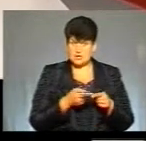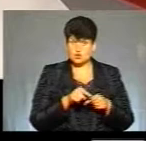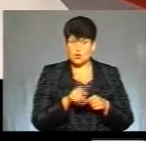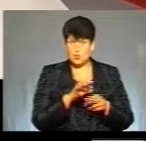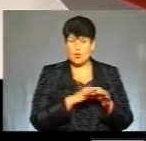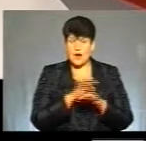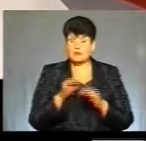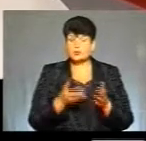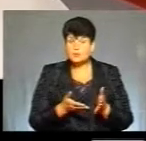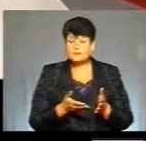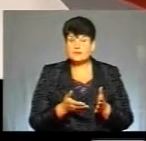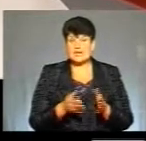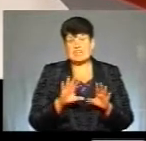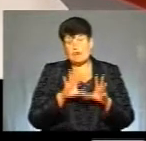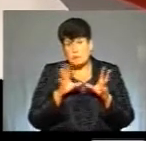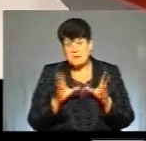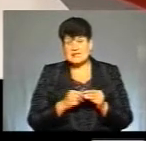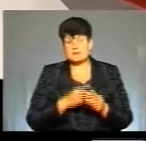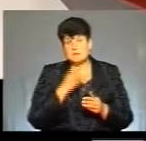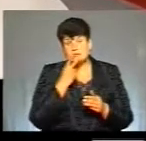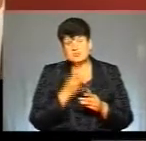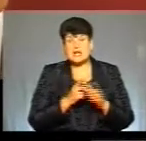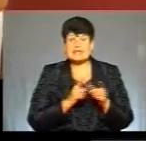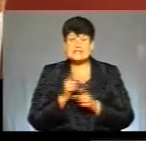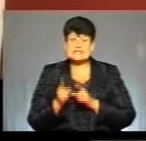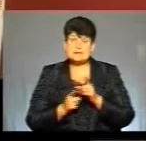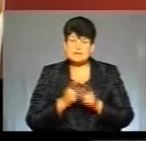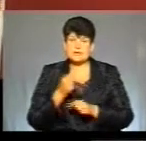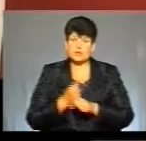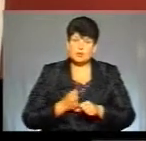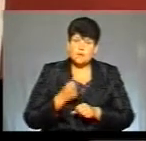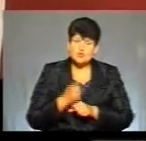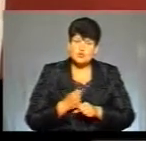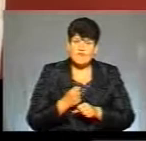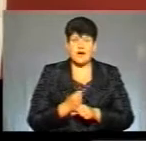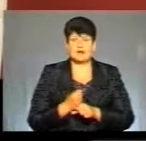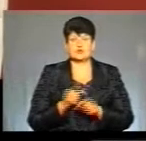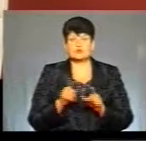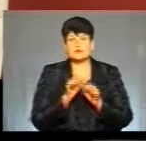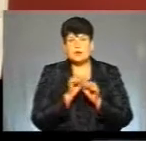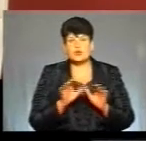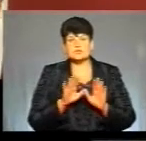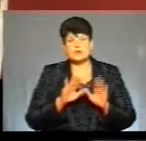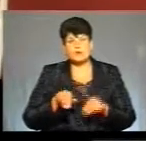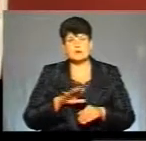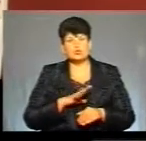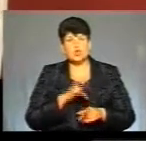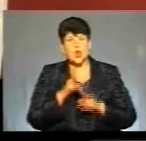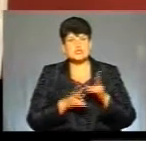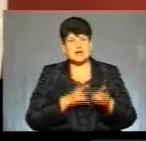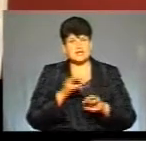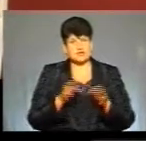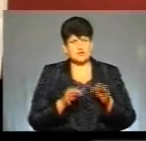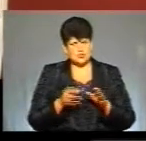законопроекту. І, в принципі, передбачали зміни ще і до опрацювання цього законопроекту, щоб потім не можна було його оскаржити в суді. Як